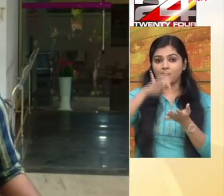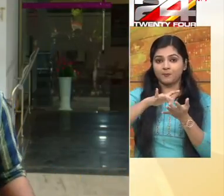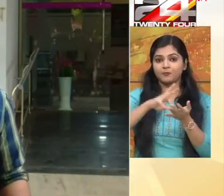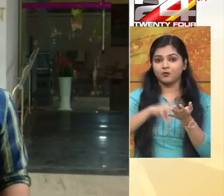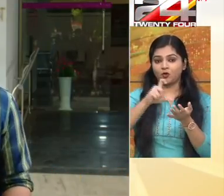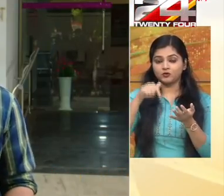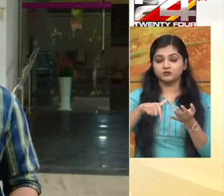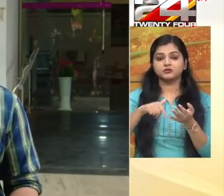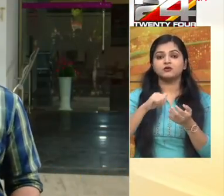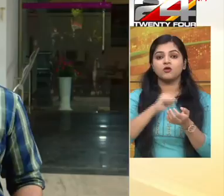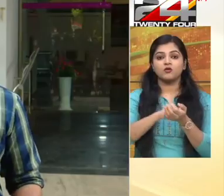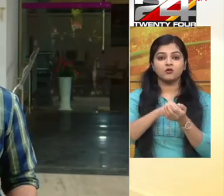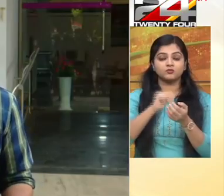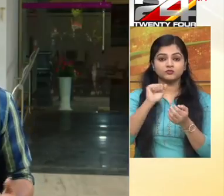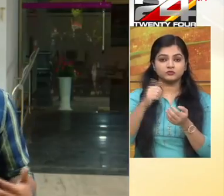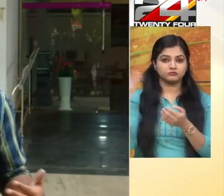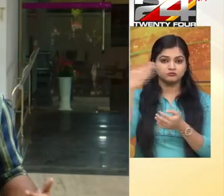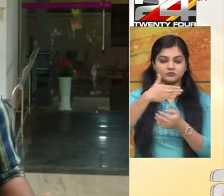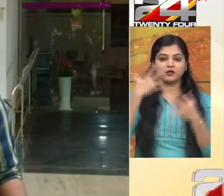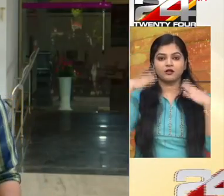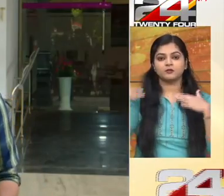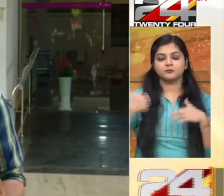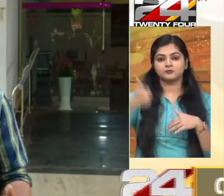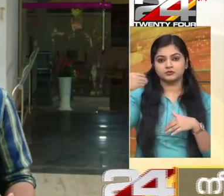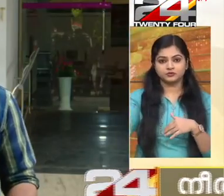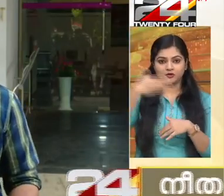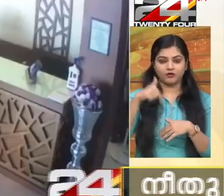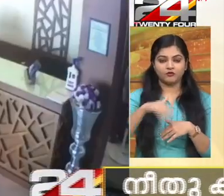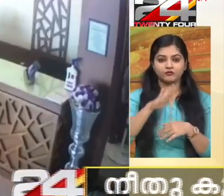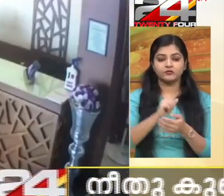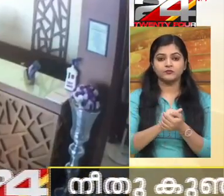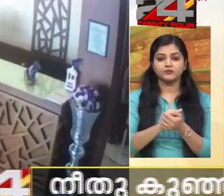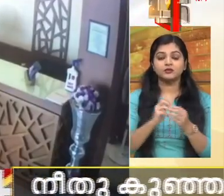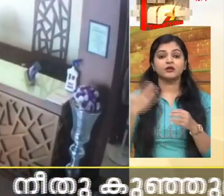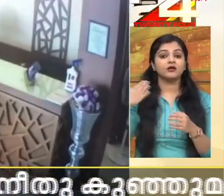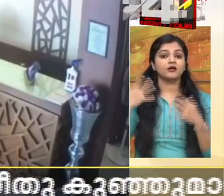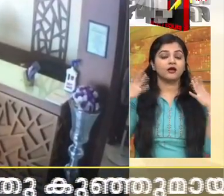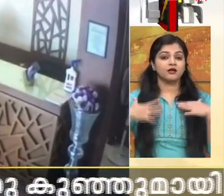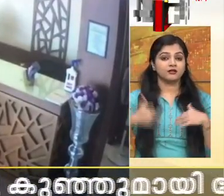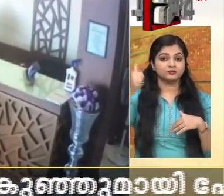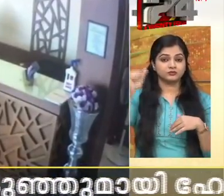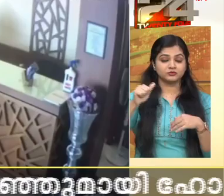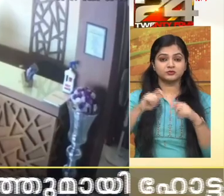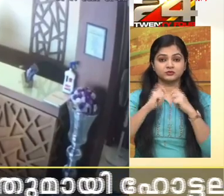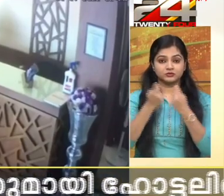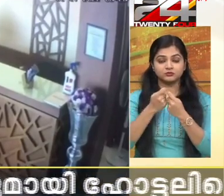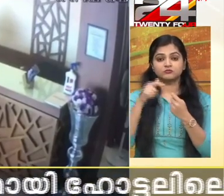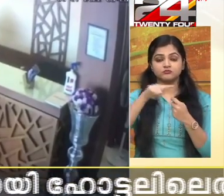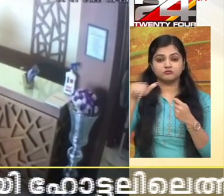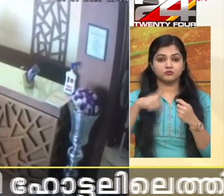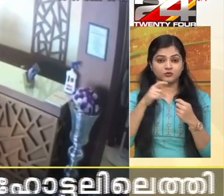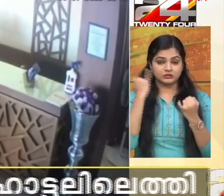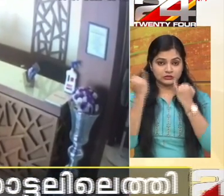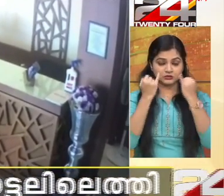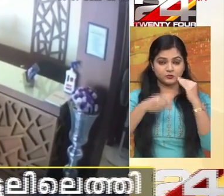കുട്ടിയെയും അമ്മയെയും കാണാൻ വേണ്ടിയാണ് മന്ത്രി വീണ ജോർജ് എത്തിയിരിക്കുന്നത്. നേരത്തെ തന്നെ ആരോഗ്യ വകുപ്പ് ഈ വിഷയത്തിൽ അന്വേഷണം പ്രഖ്യാപിച്ചിട്ടുണ്ട്. സുരക്ഷാ വീഴ്ചയുമായി ബന്ധപ്പെട്ട് അതിനുള്ള